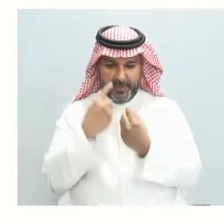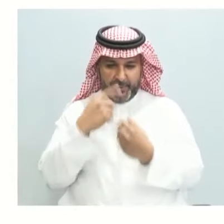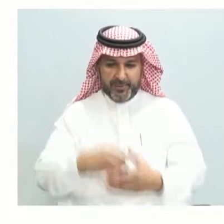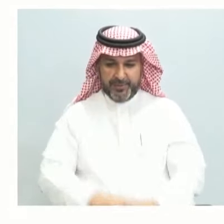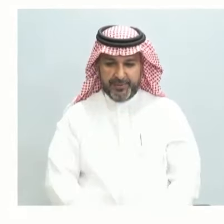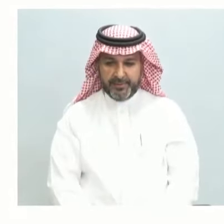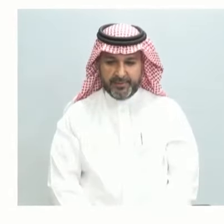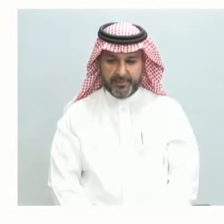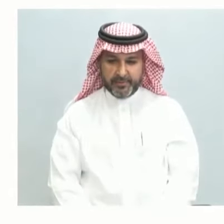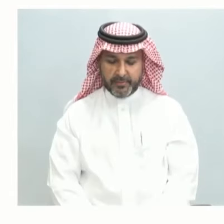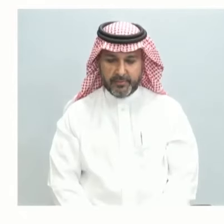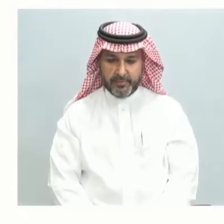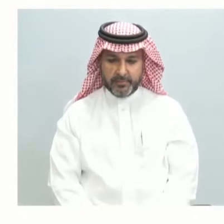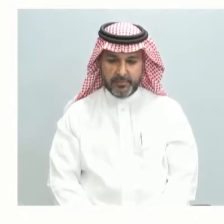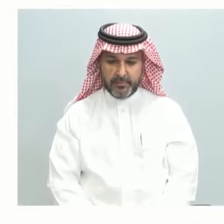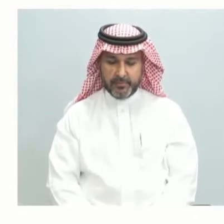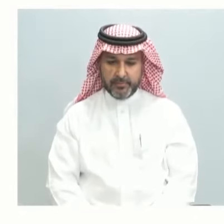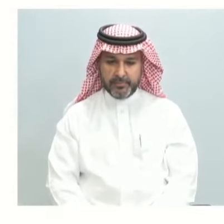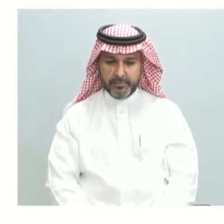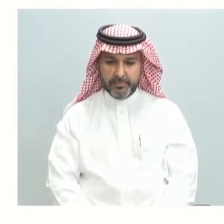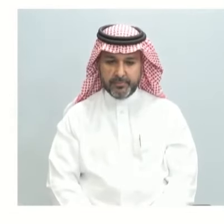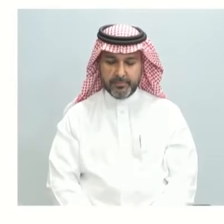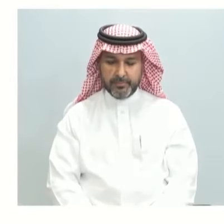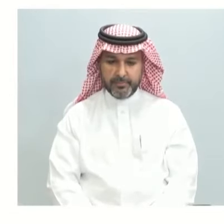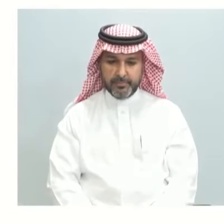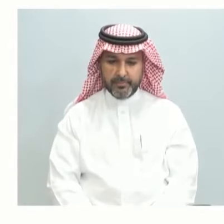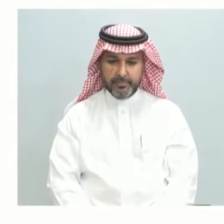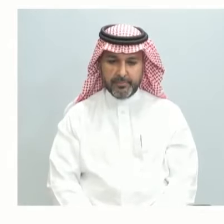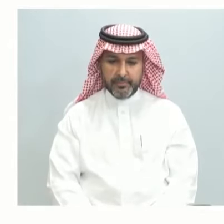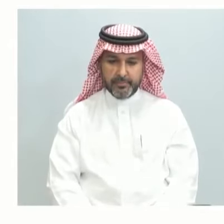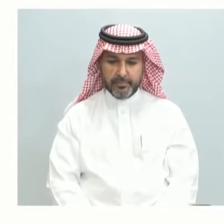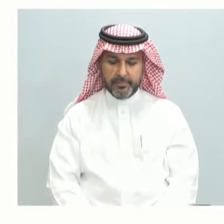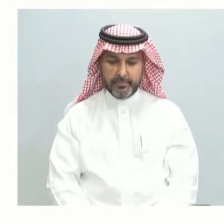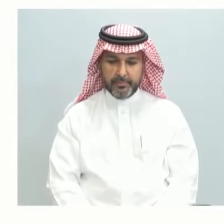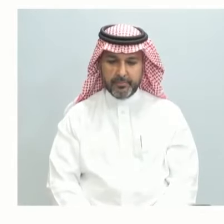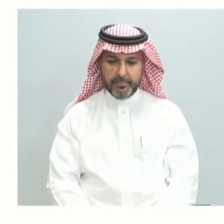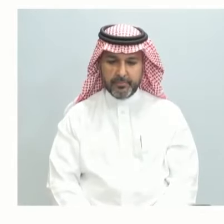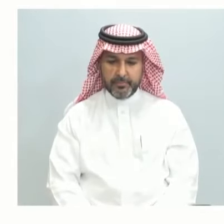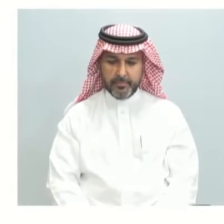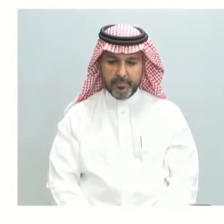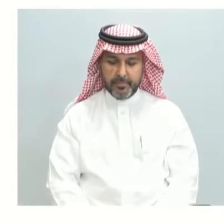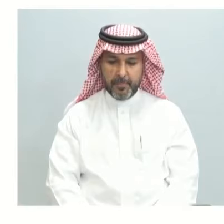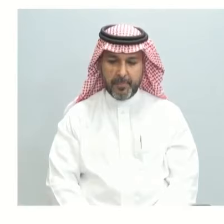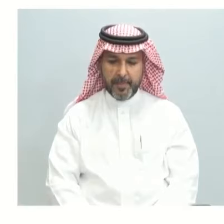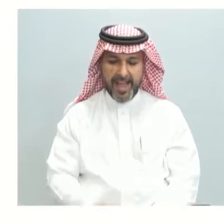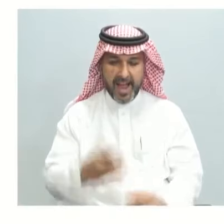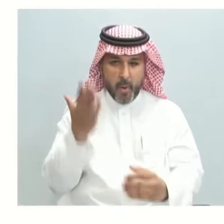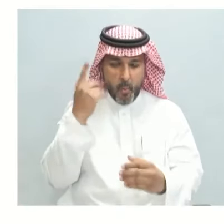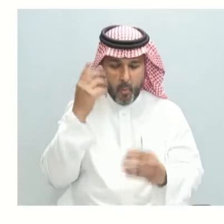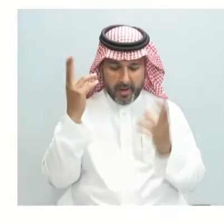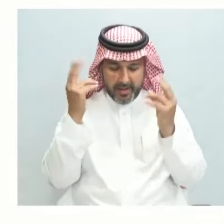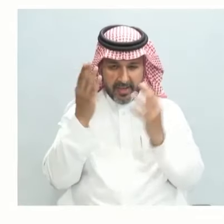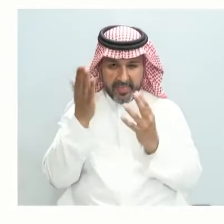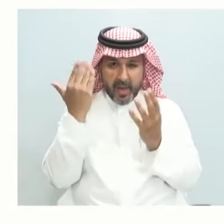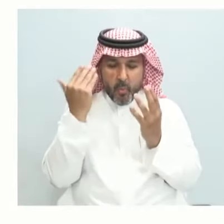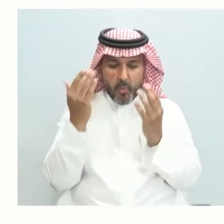التحليل استعمالنا خاصيه التوزيع في الفصل السابق حينما اجرينا عمليه التوزيع لضرب كثيرات